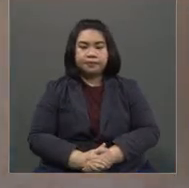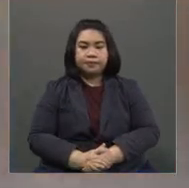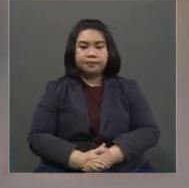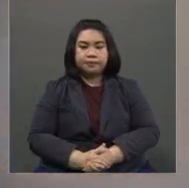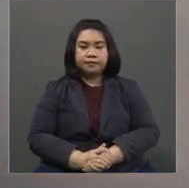ค่ะ